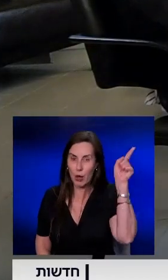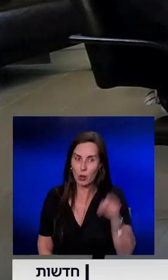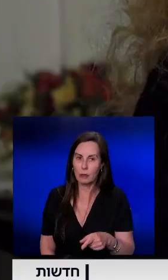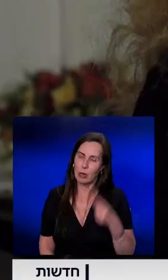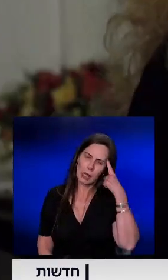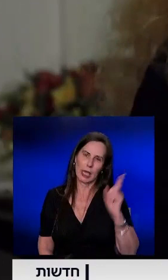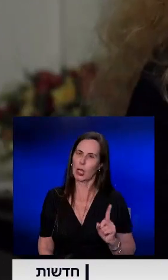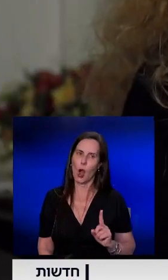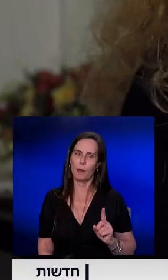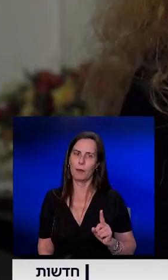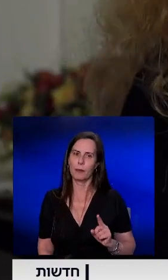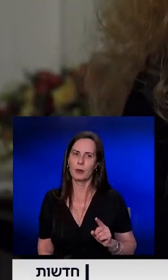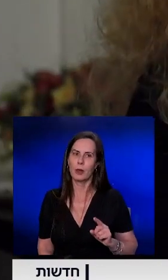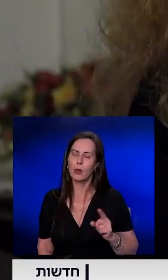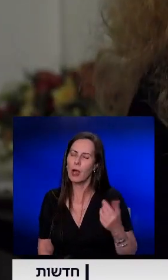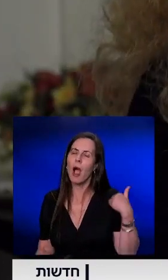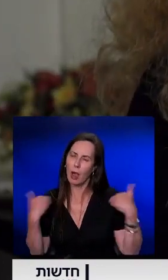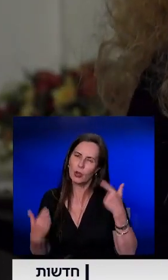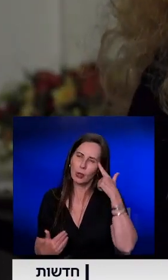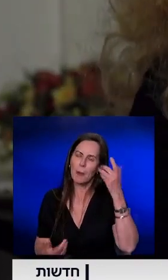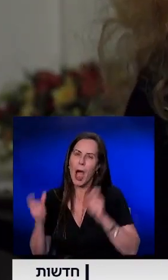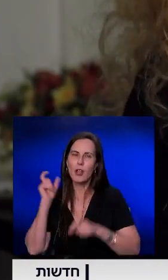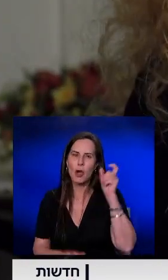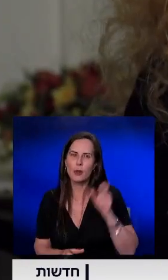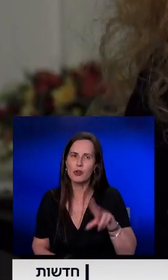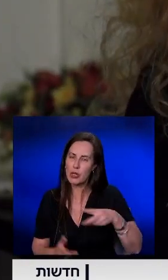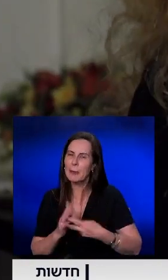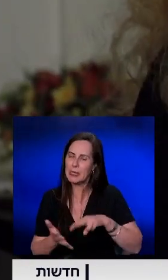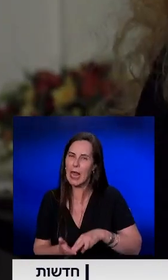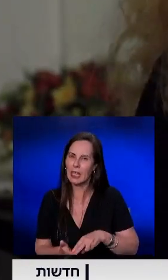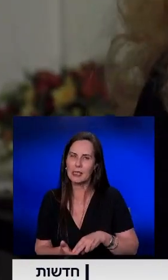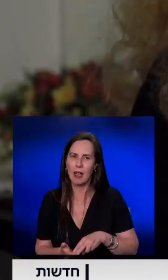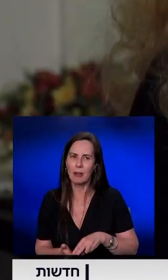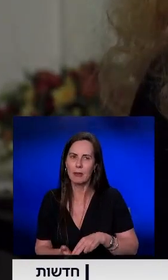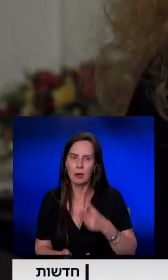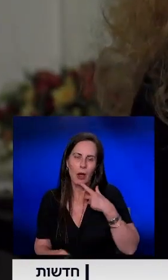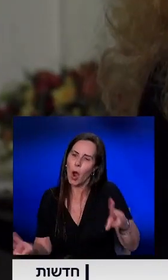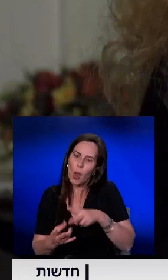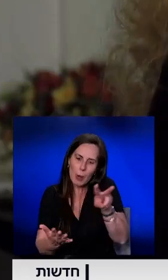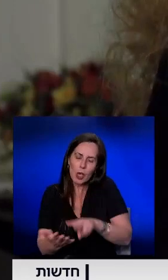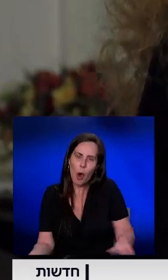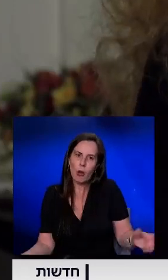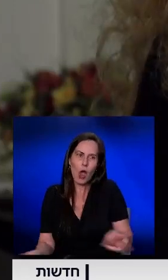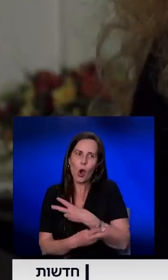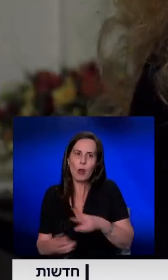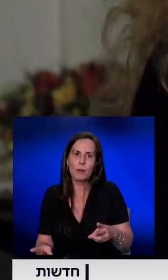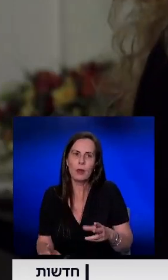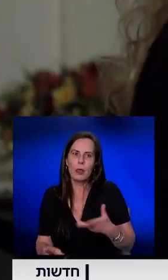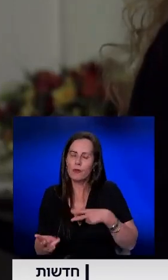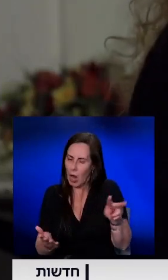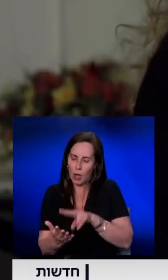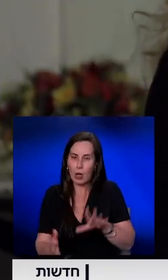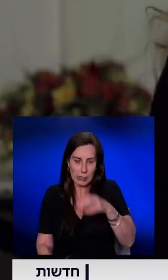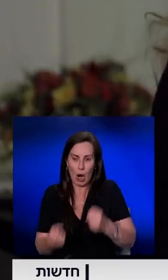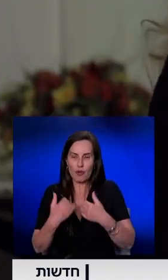לדעתי לא. אתה יודע כמה פניות אנחנו מקבלים מאנשים שיש להם דיסלקציה, ואומרים, אנחנו לא יכולים לקרוא את הטקסט הזה. איך אנחנו אמורים לקרוא את זה? גם